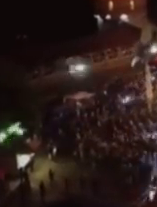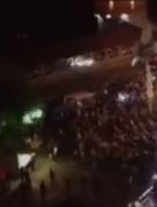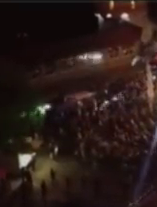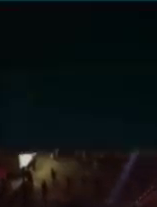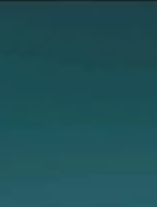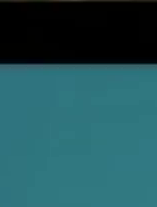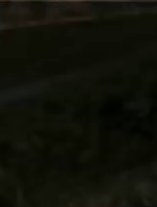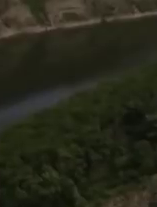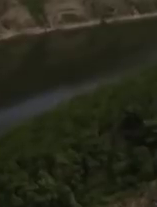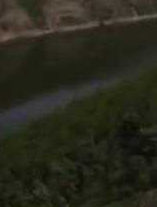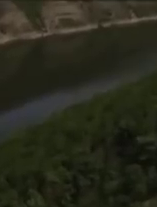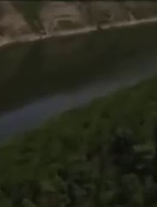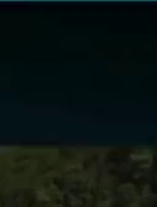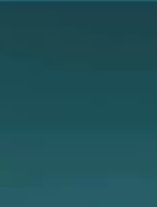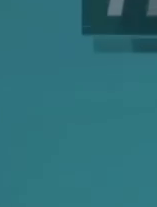Музика